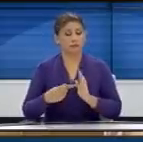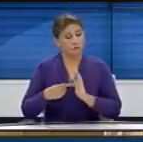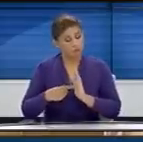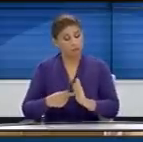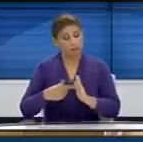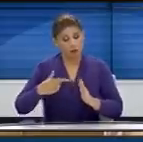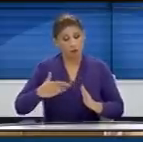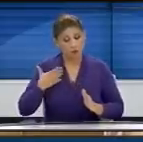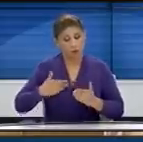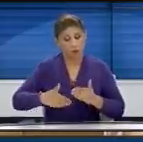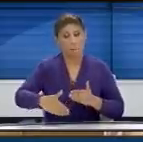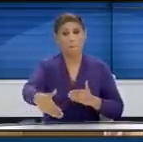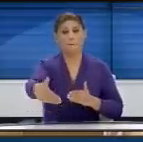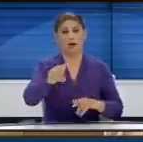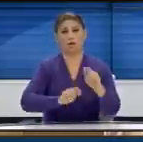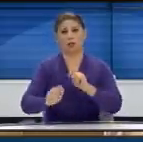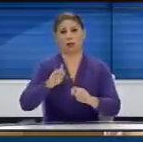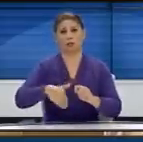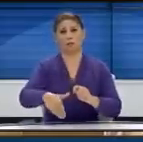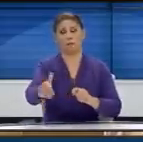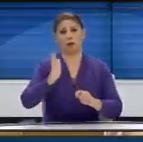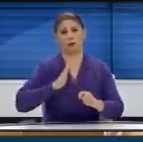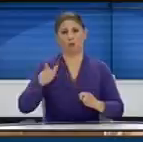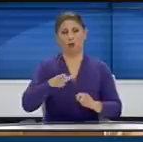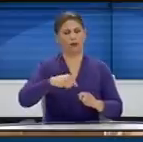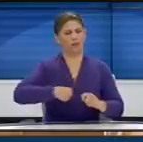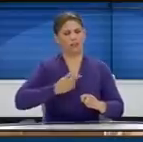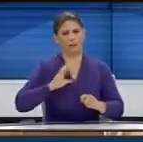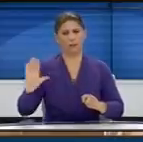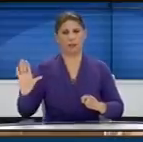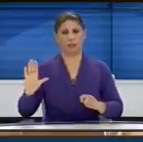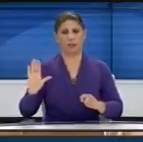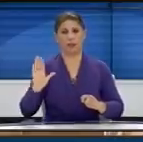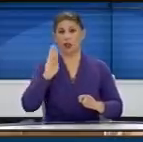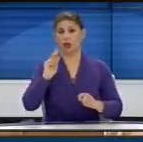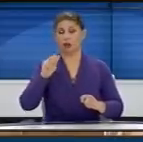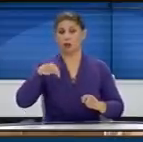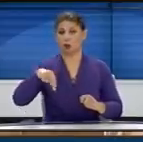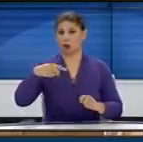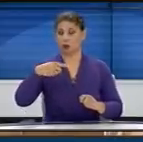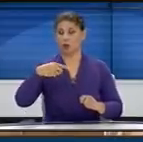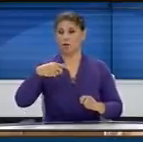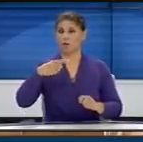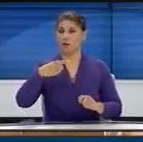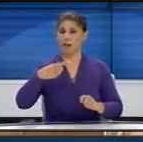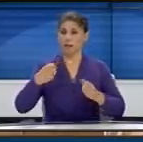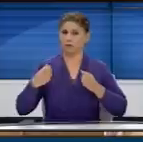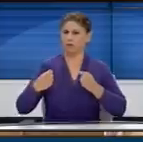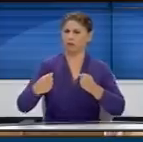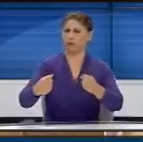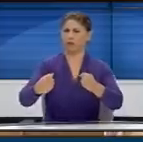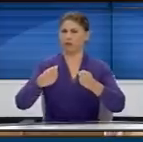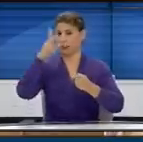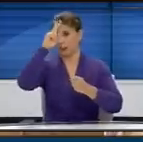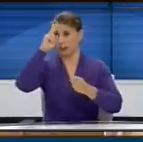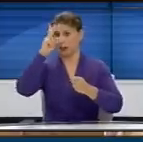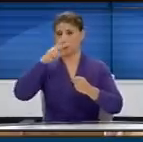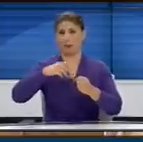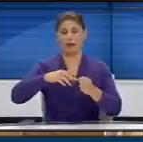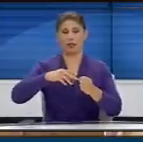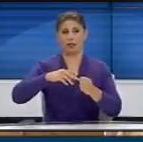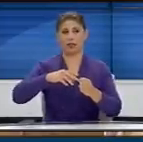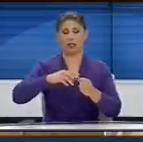μέλλον της, το μέλλον του. Δεν σας πειράζει το βαν της γερμανικής πρεσβείας που κυκλοφορούσε στην Αθήνα σε